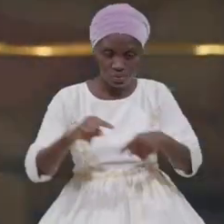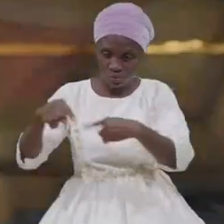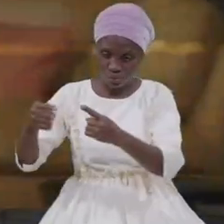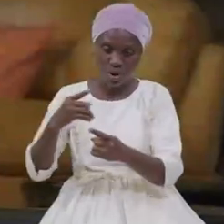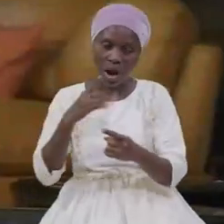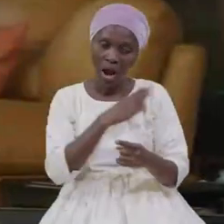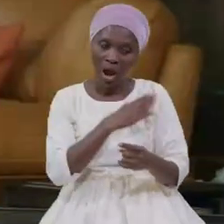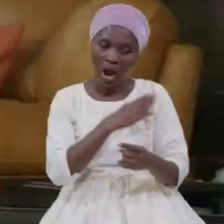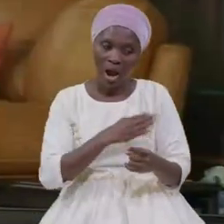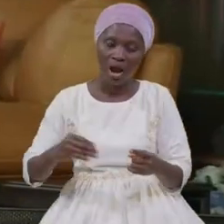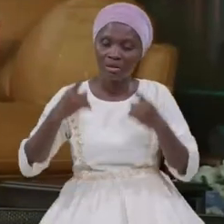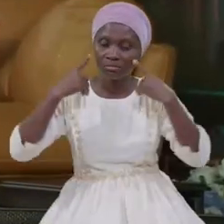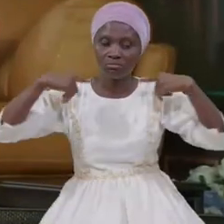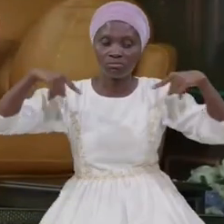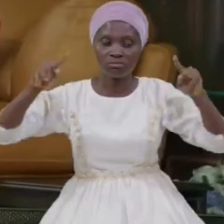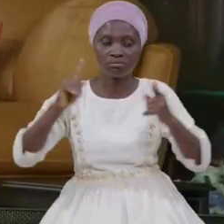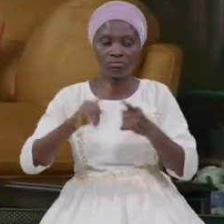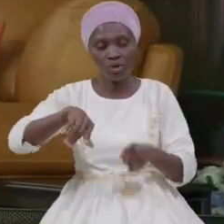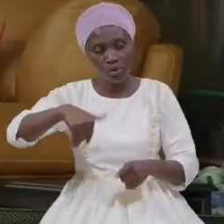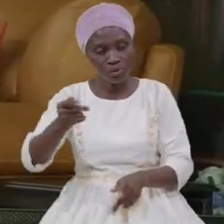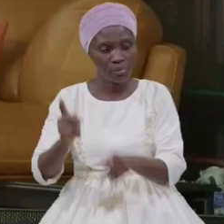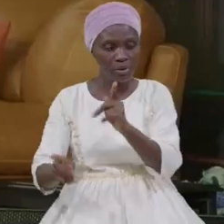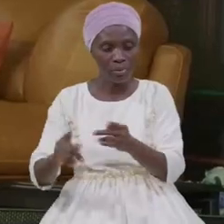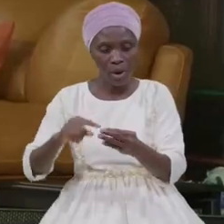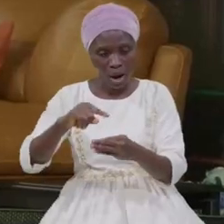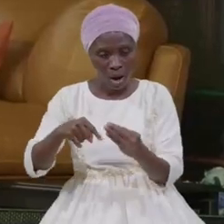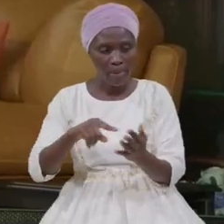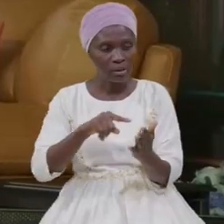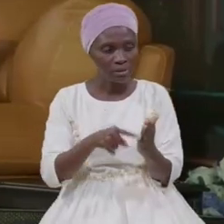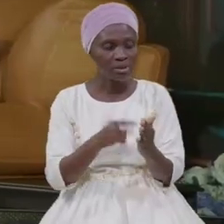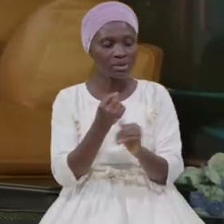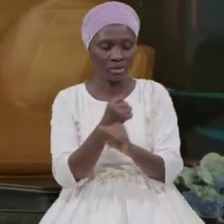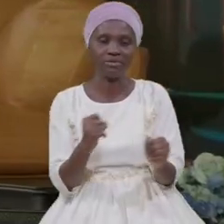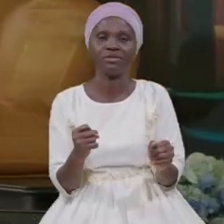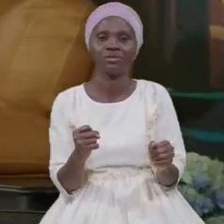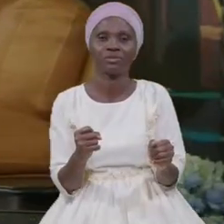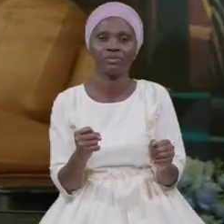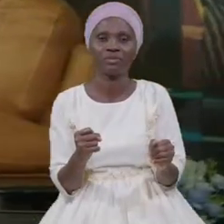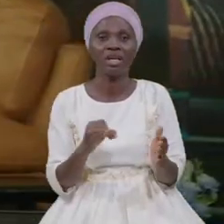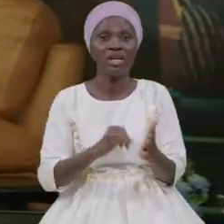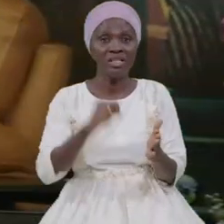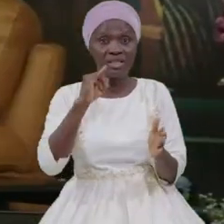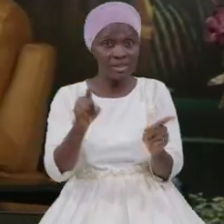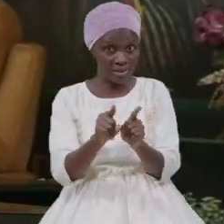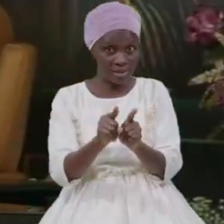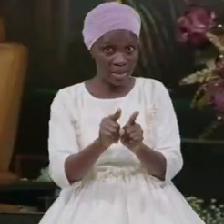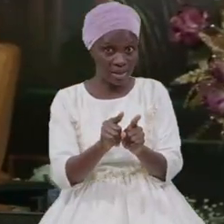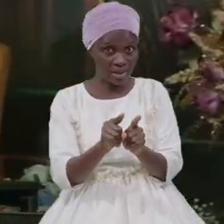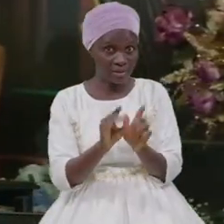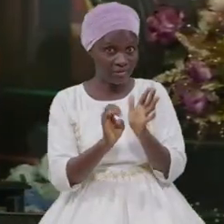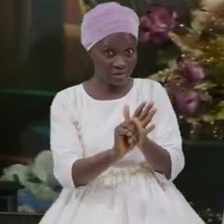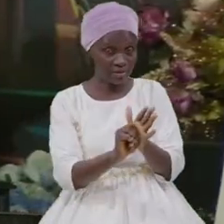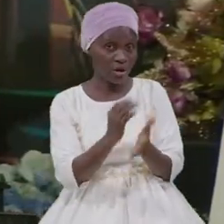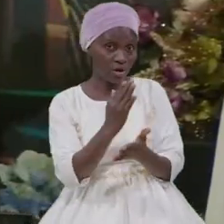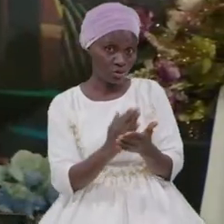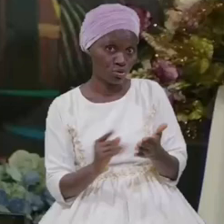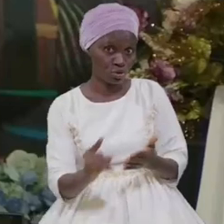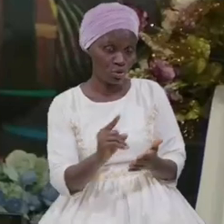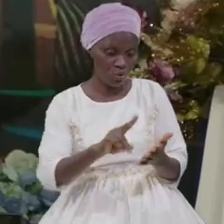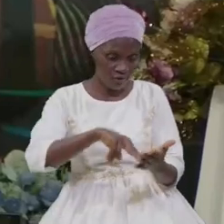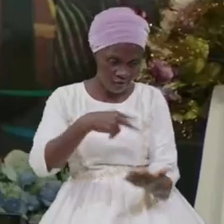aux autres concernant ce salut. C'est comme si quelqu'un tombait dans un puits.